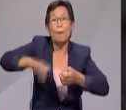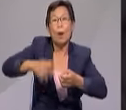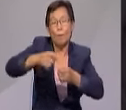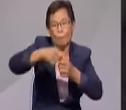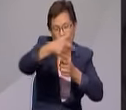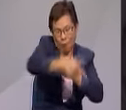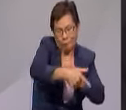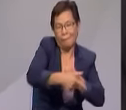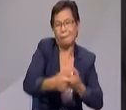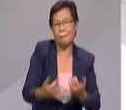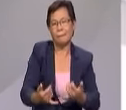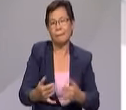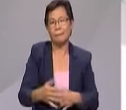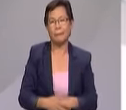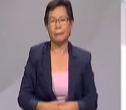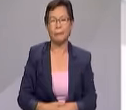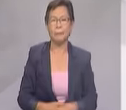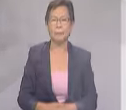dijelaskan.